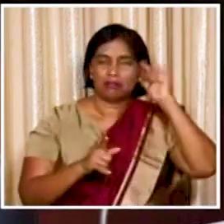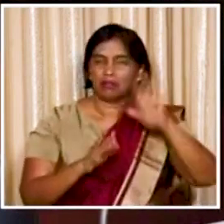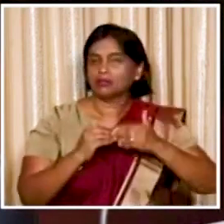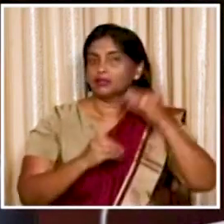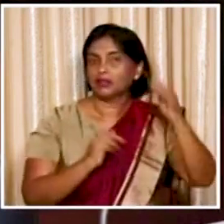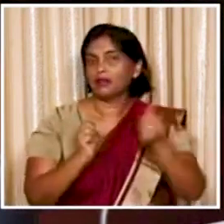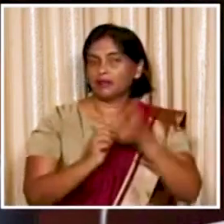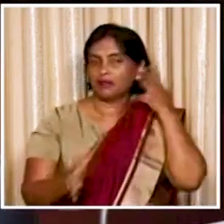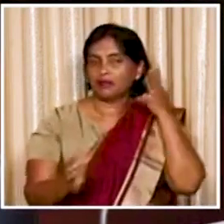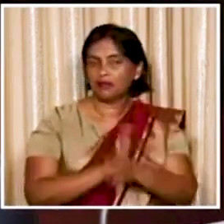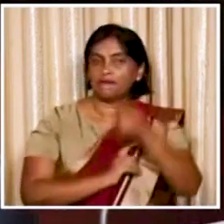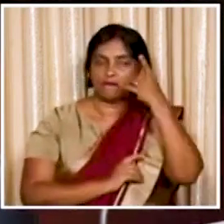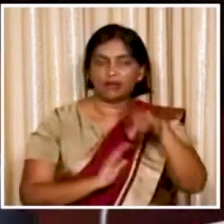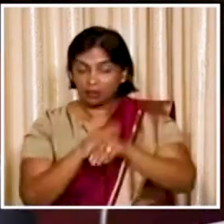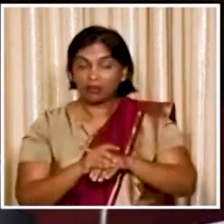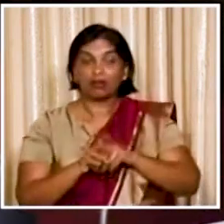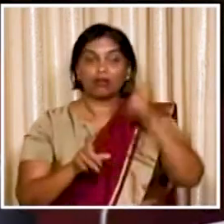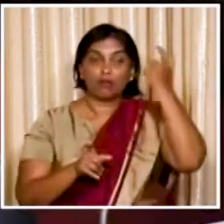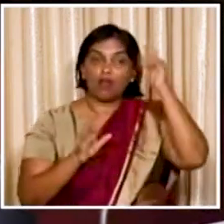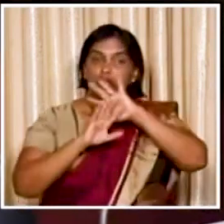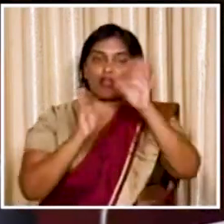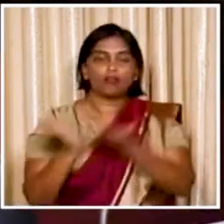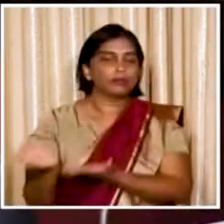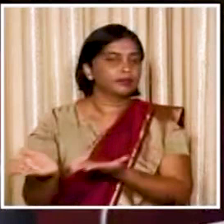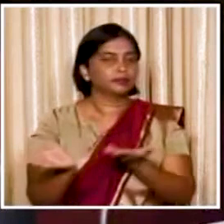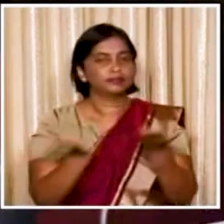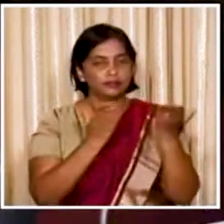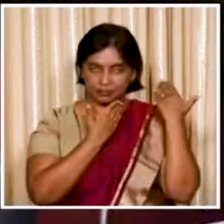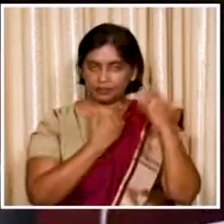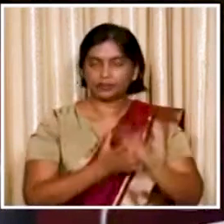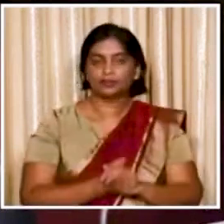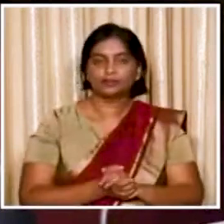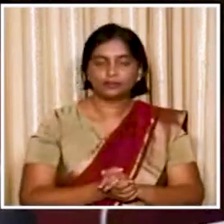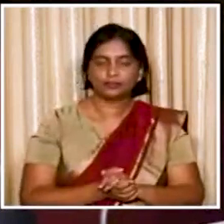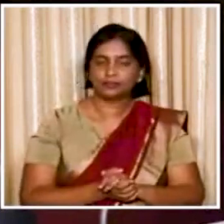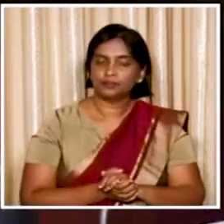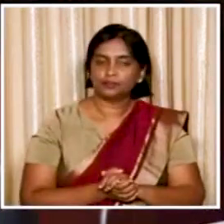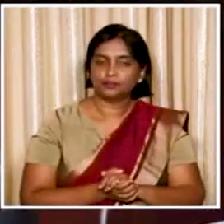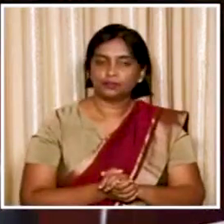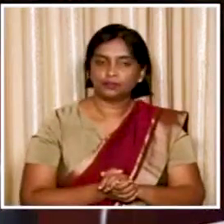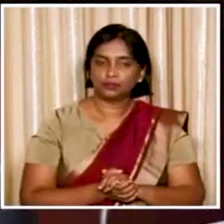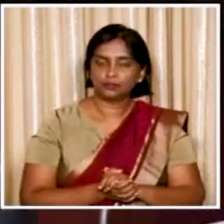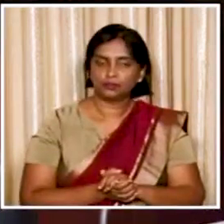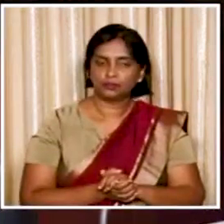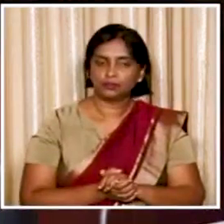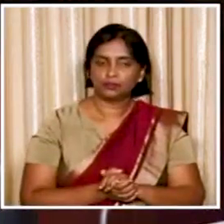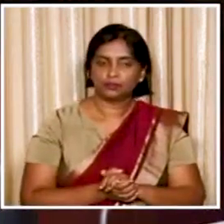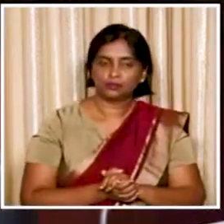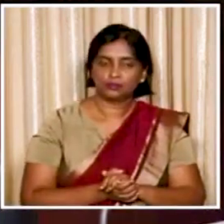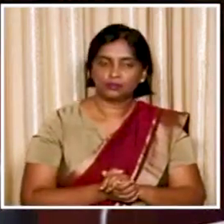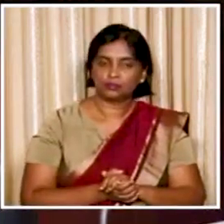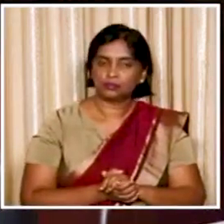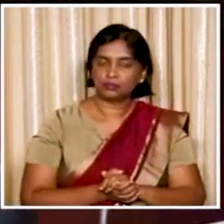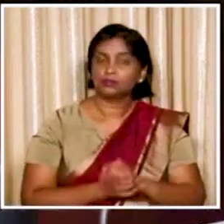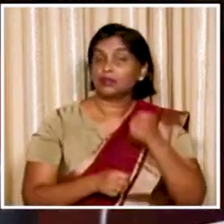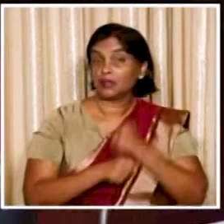අදූරදර්ශී වැඩ නිසා තමයි මේ රට මෙහෙම වුණේ. ඔක්කොම huge brain drain because right of the policies that this government